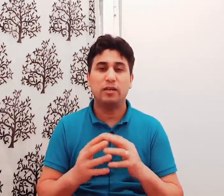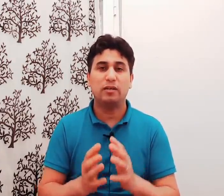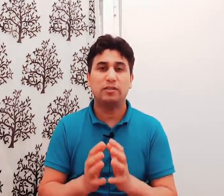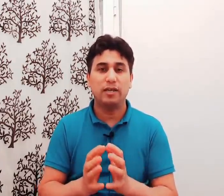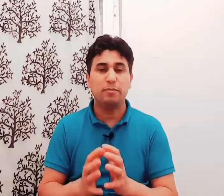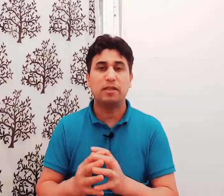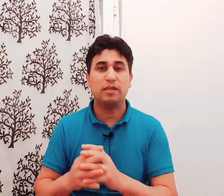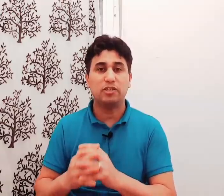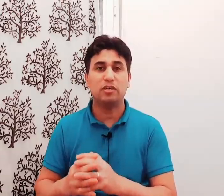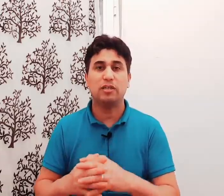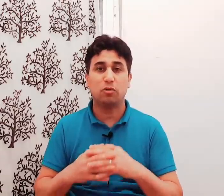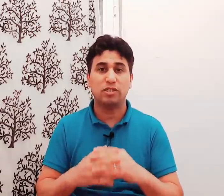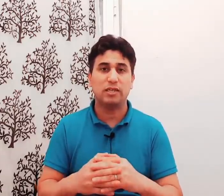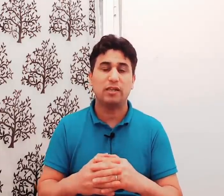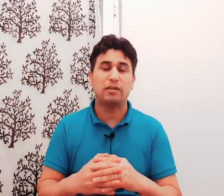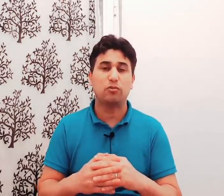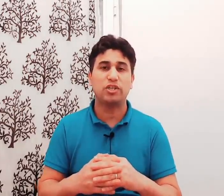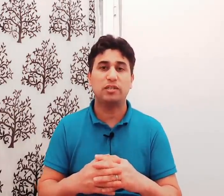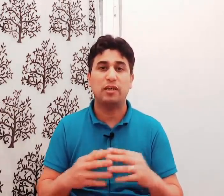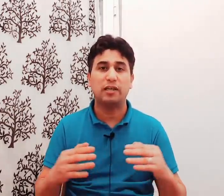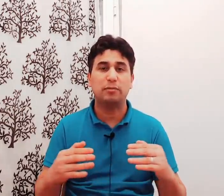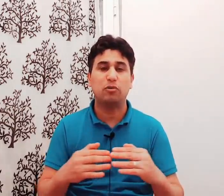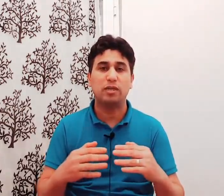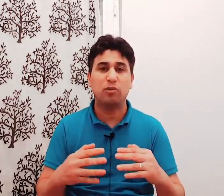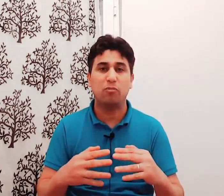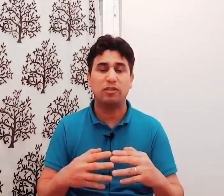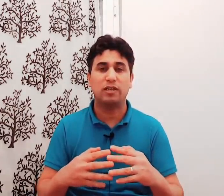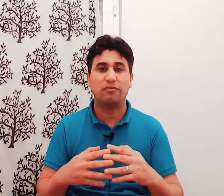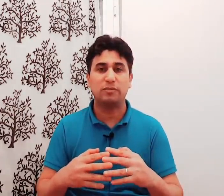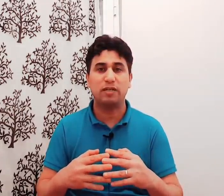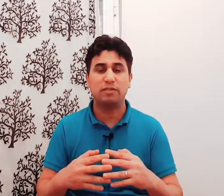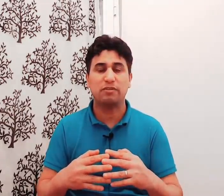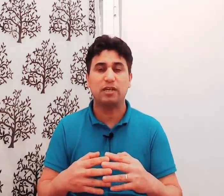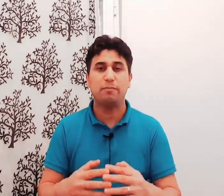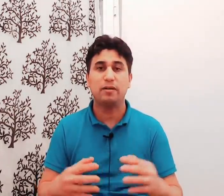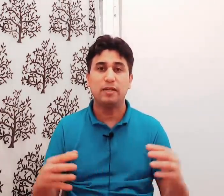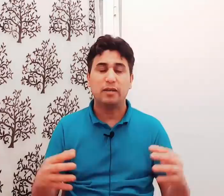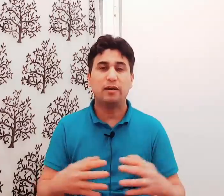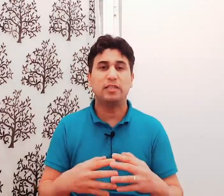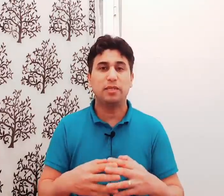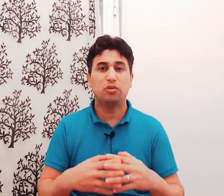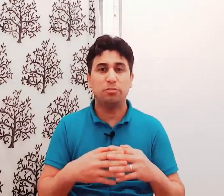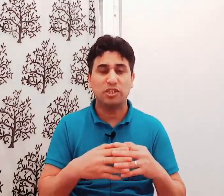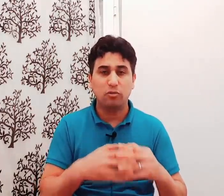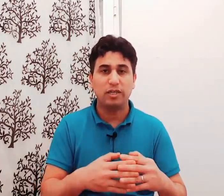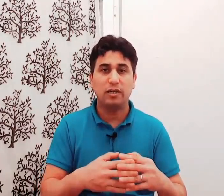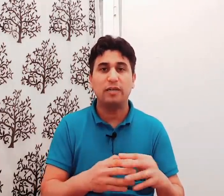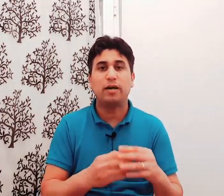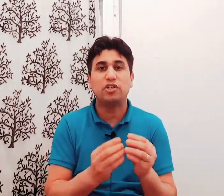واحد التعليمات اللي هي جديده، توصيات اللي غادي تكون جديده، اللي غادي يبداو الناس ولا المواطنين هنا في اسبانيا بصفه عامه غادي